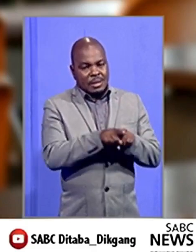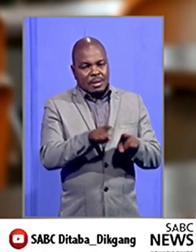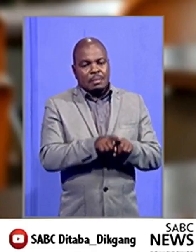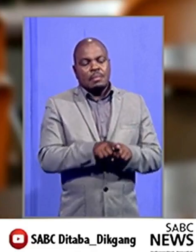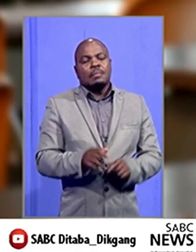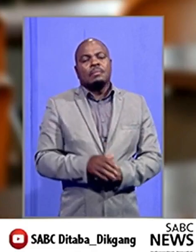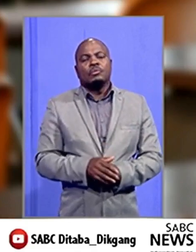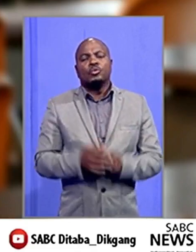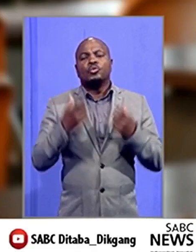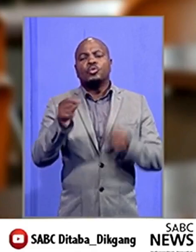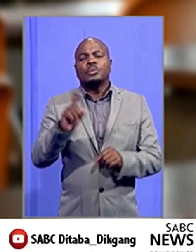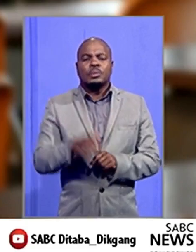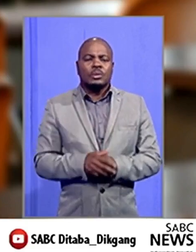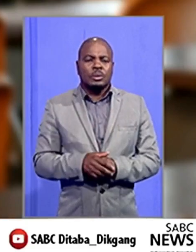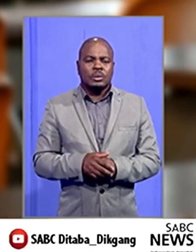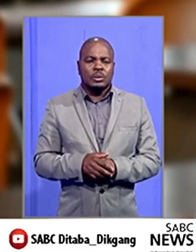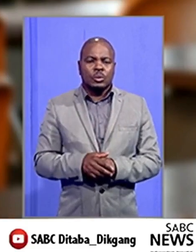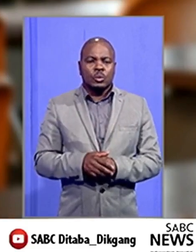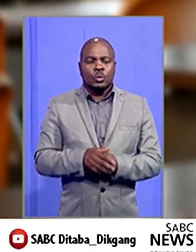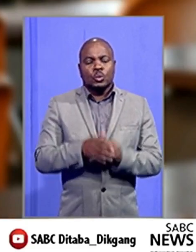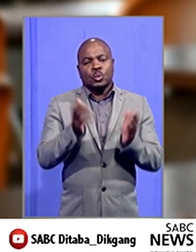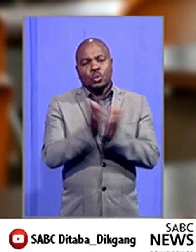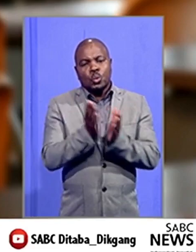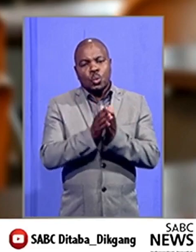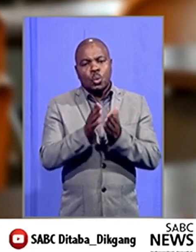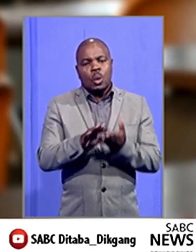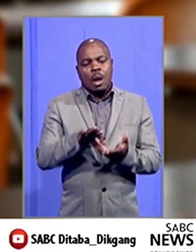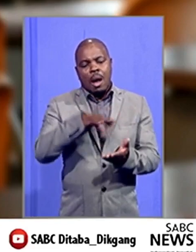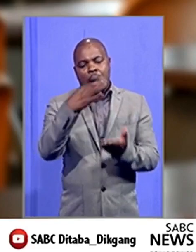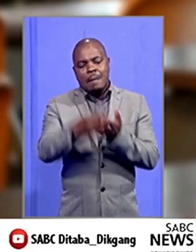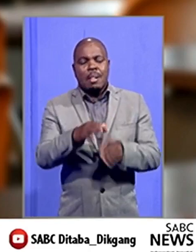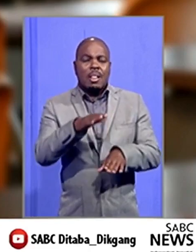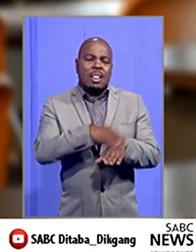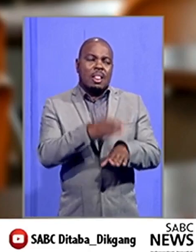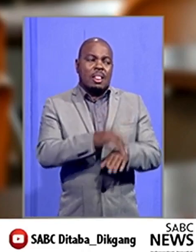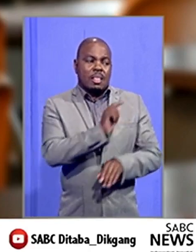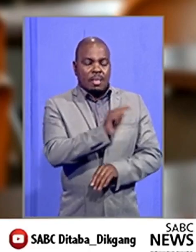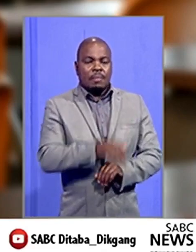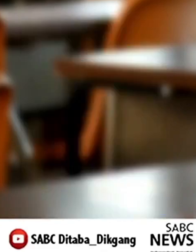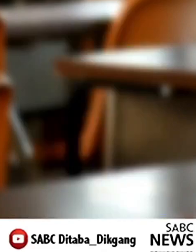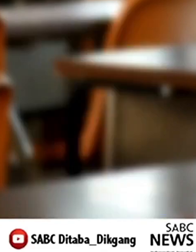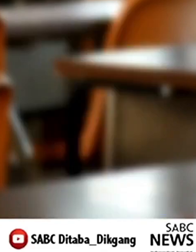bana dikgoba tsa sekolo setse go le thari.